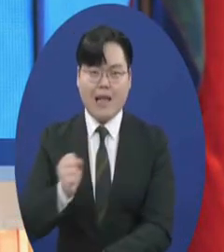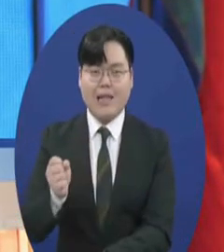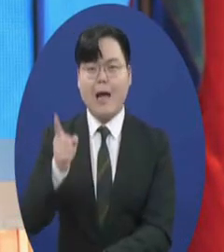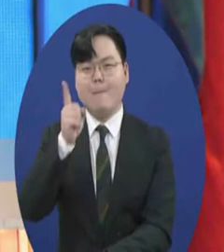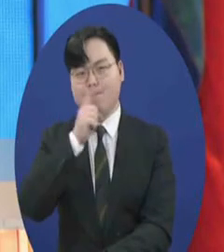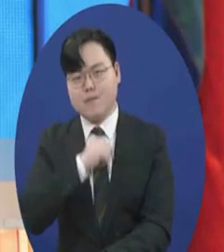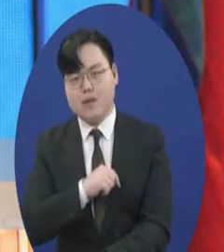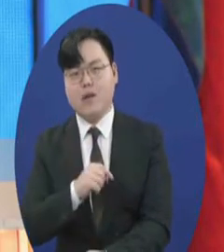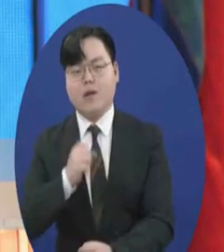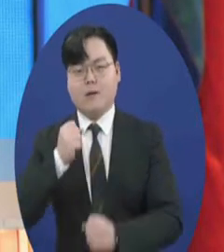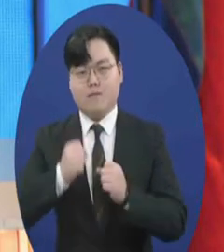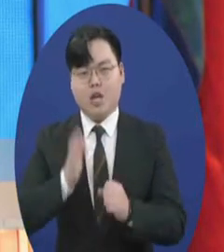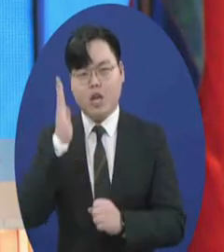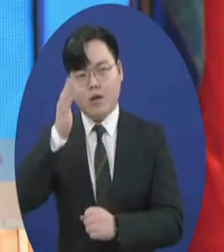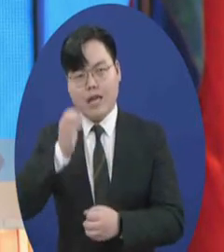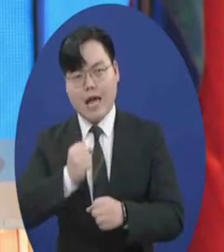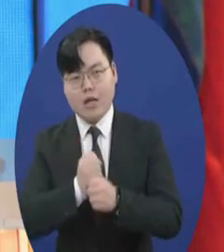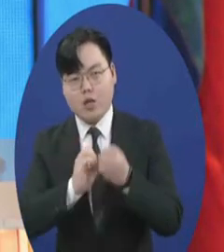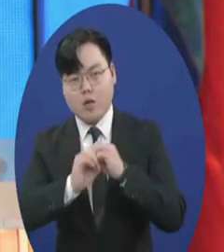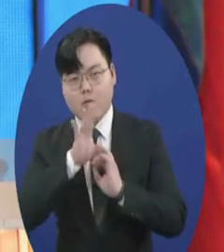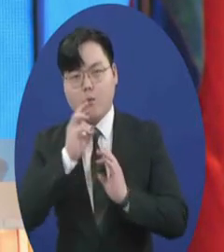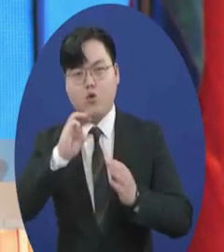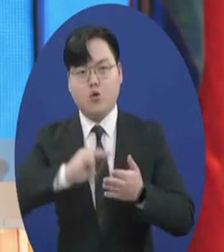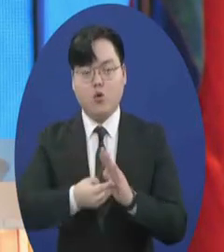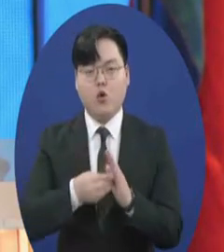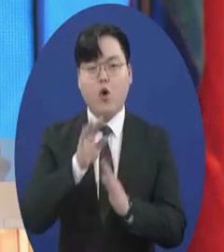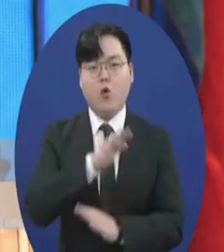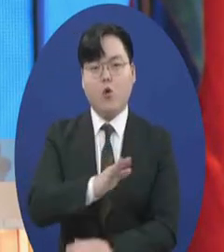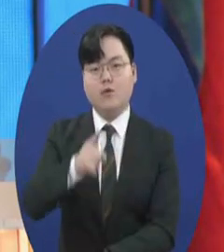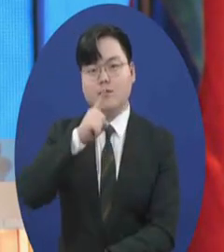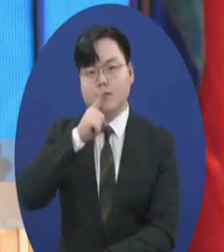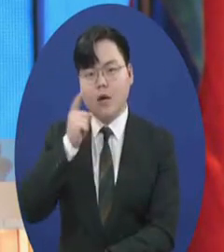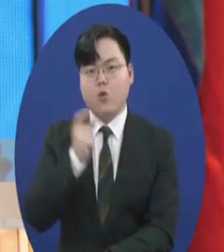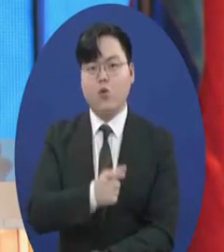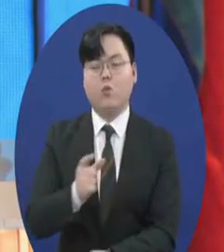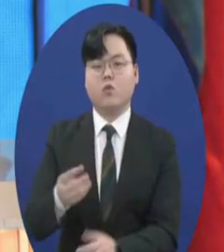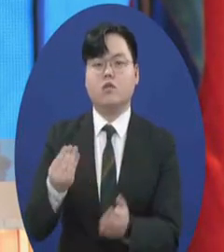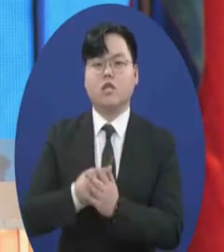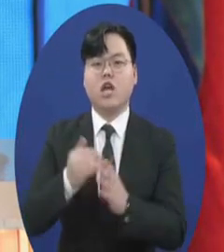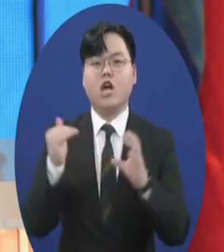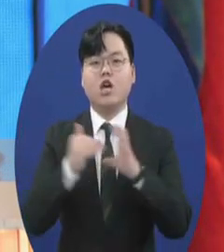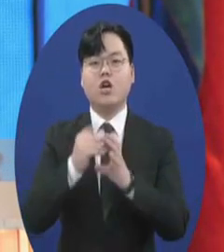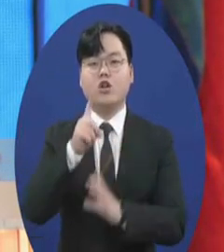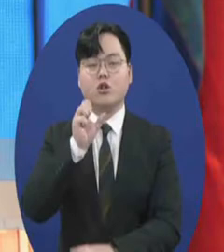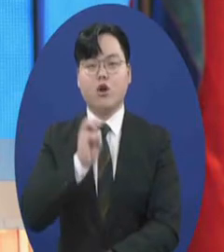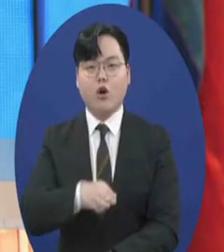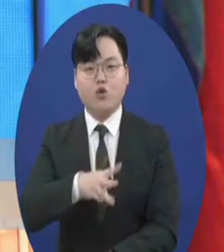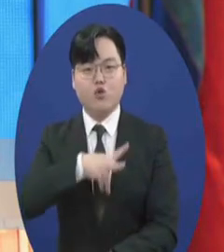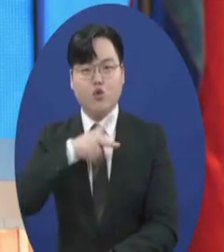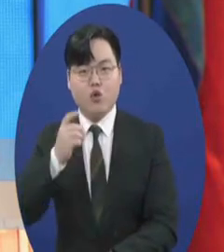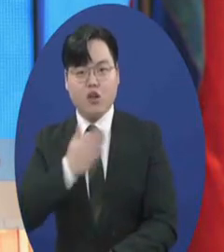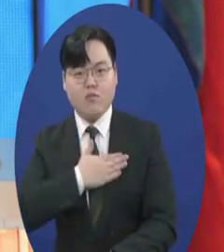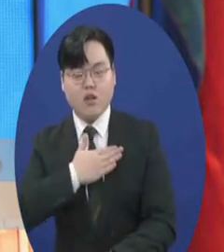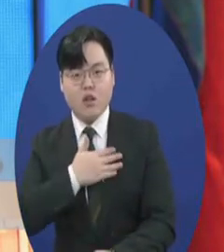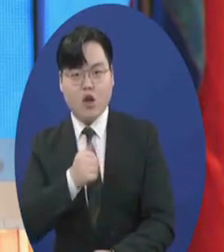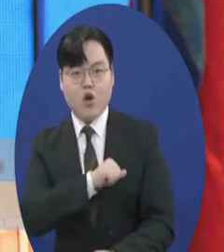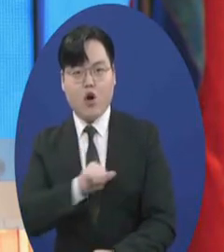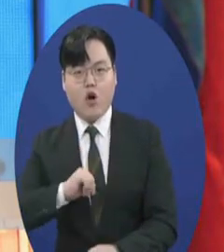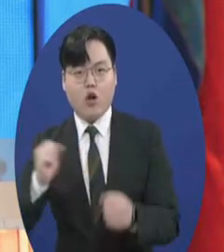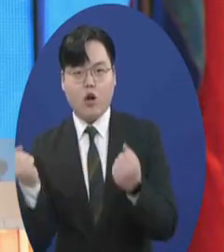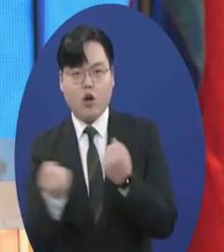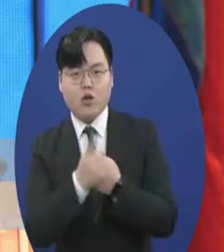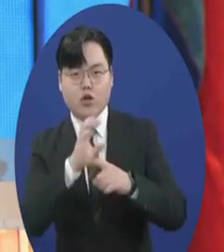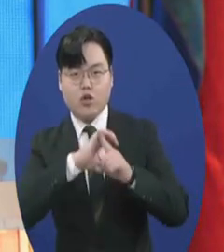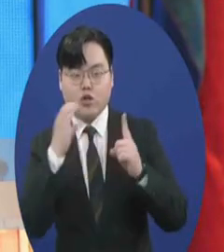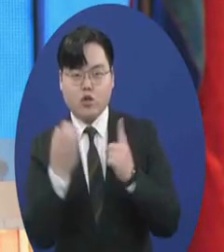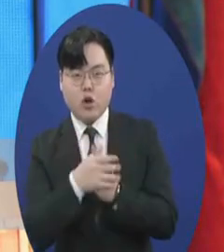дүгнэх ирээдүйн ажиллаа төлөвлөг хүүхэд залуучуудтай болон олон нийтэд Эрдэнэ тотынхоо хөгжлийг өөрийн гэсэн өрмөц